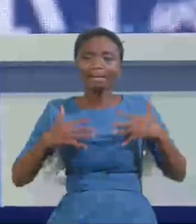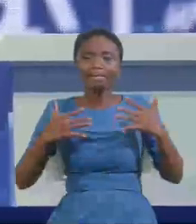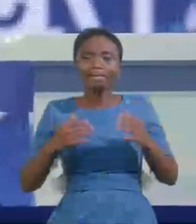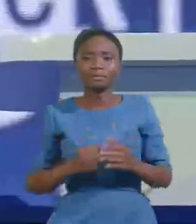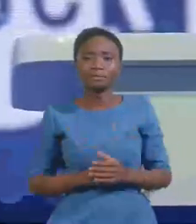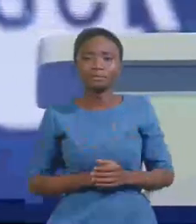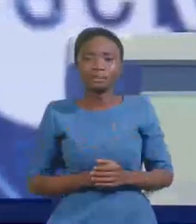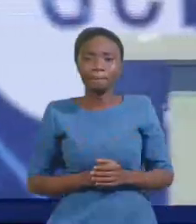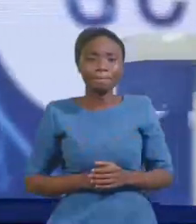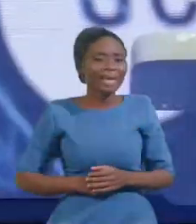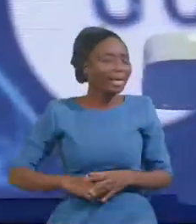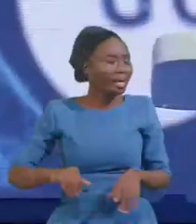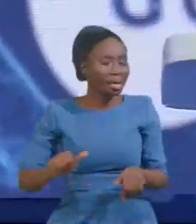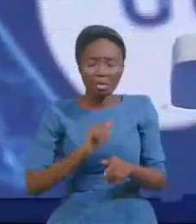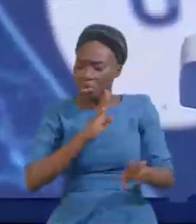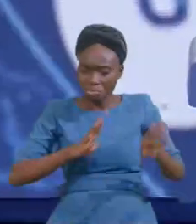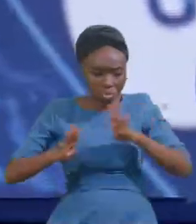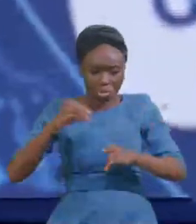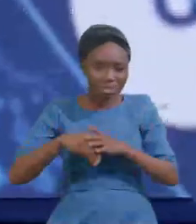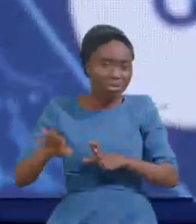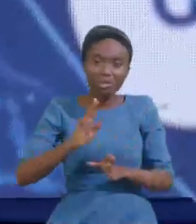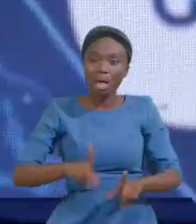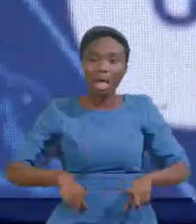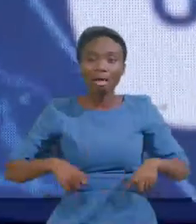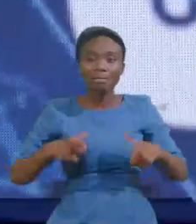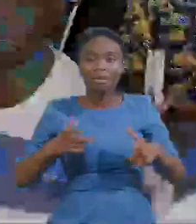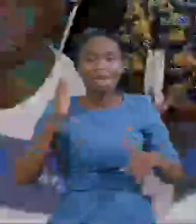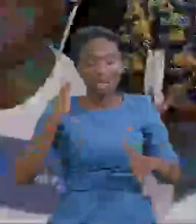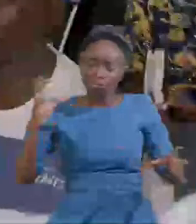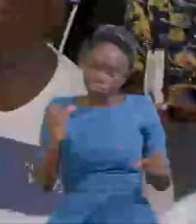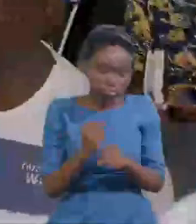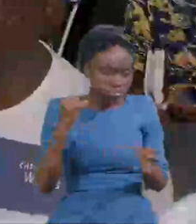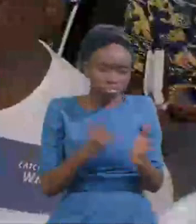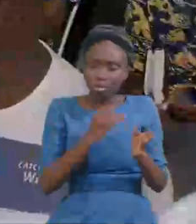Maintenant, je confesse sur la paix de ma vie.